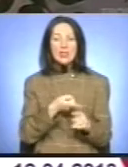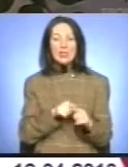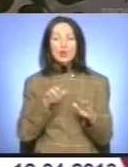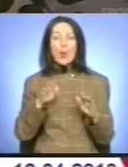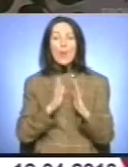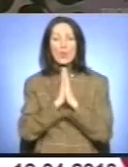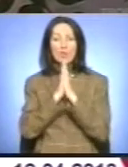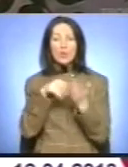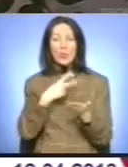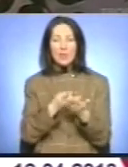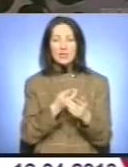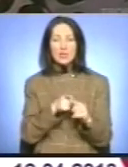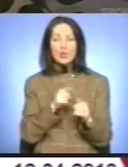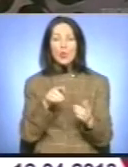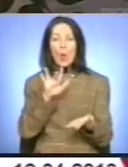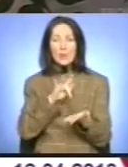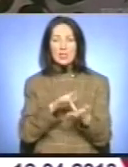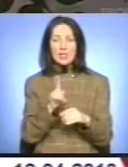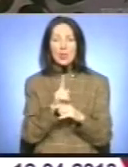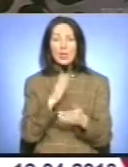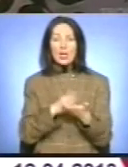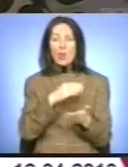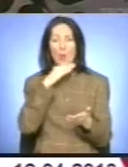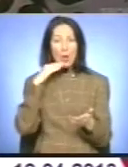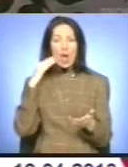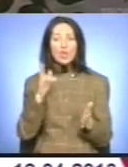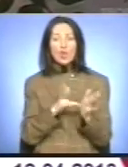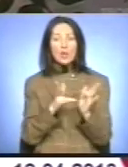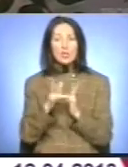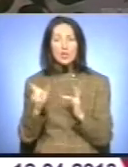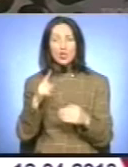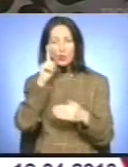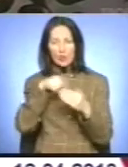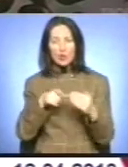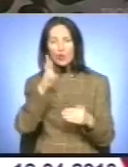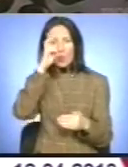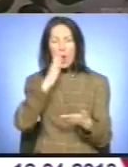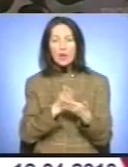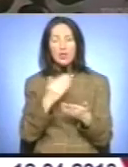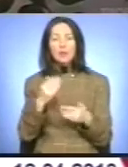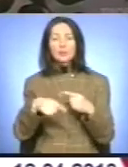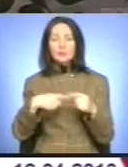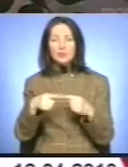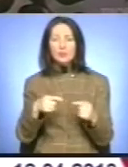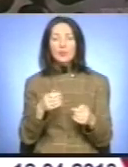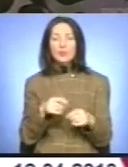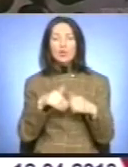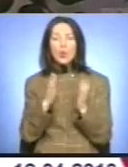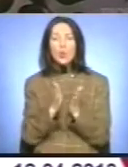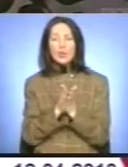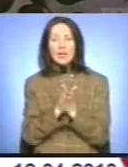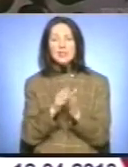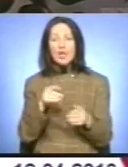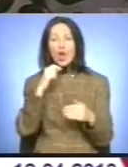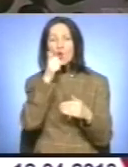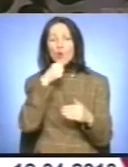місті Тернополі є багато християн, які вірують в Бога і є його послідовниками. Тому, знову ж таки, в контексті року віри, який обходить наша